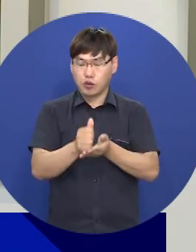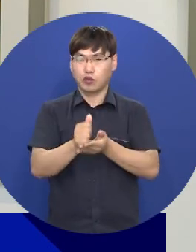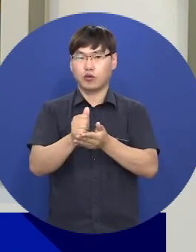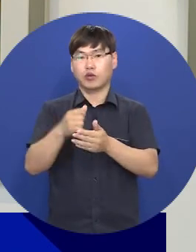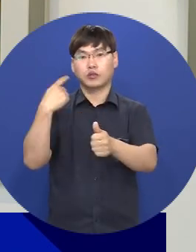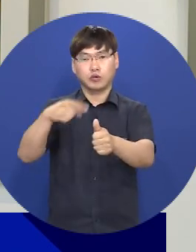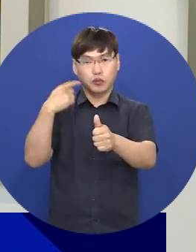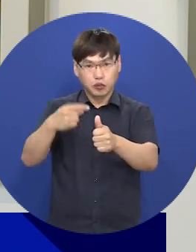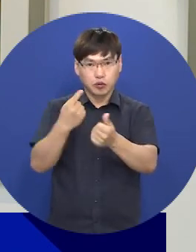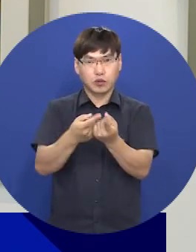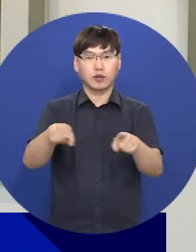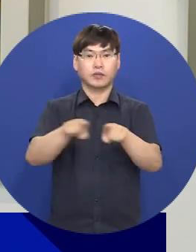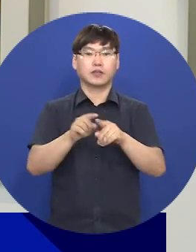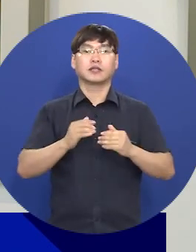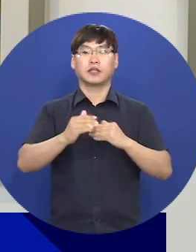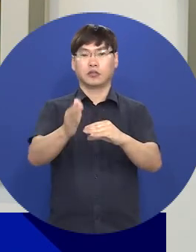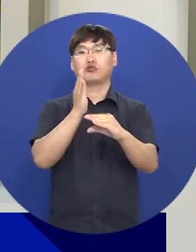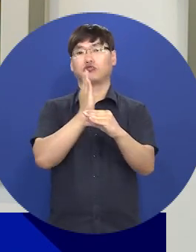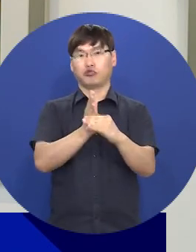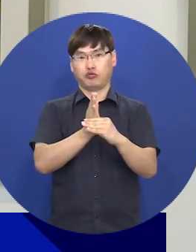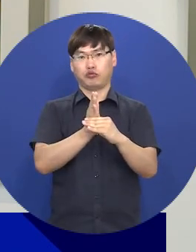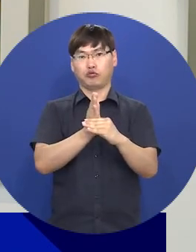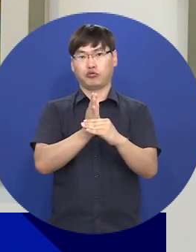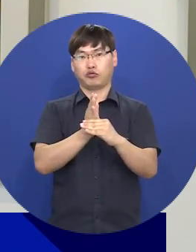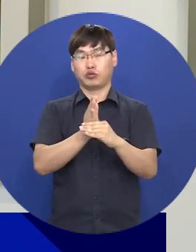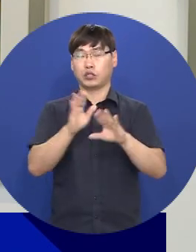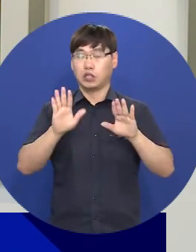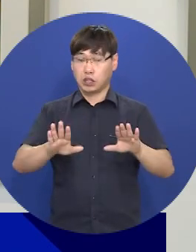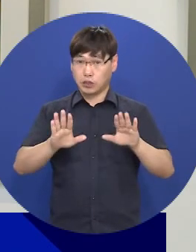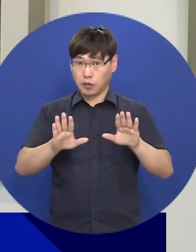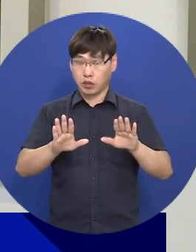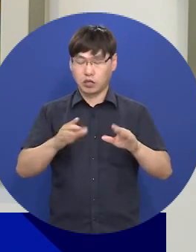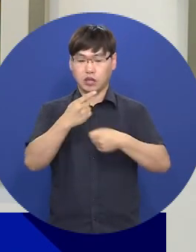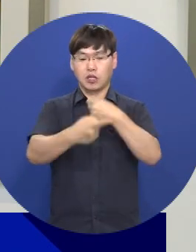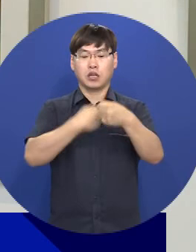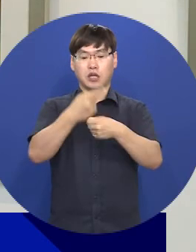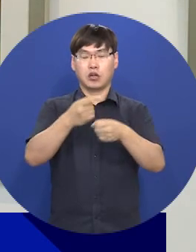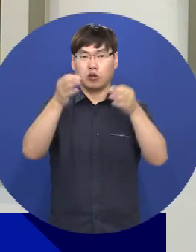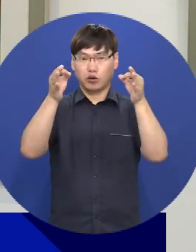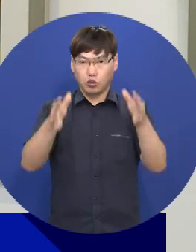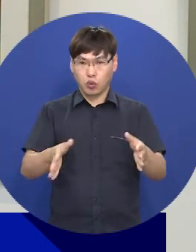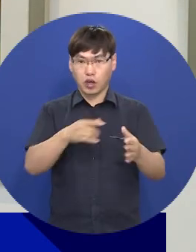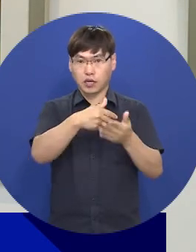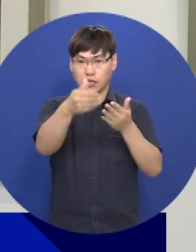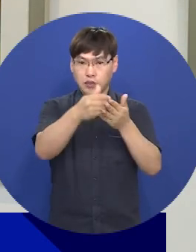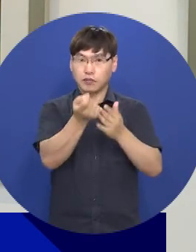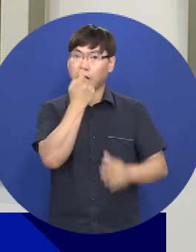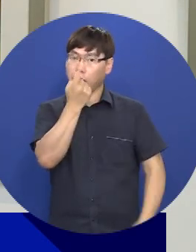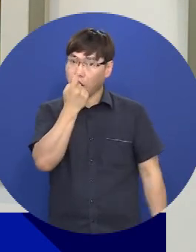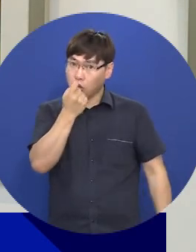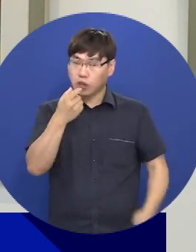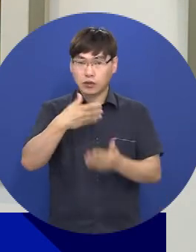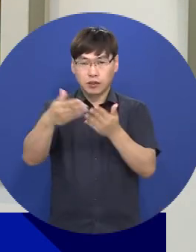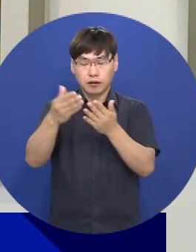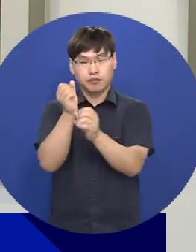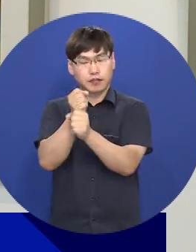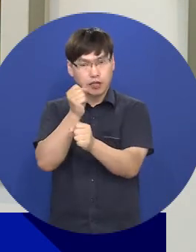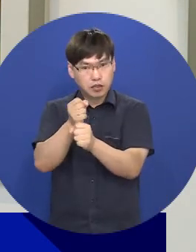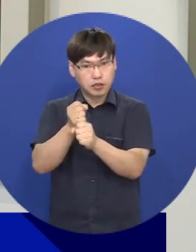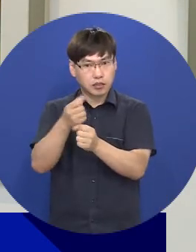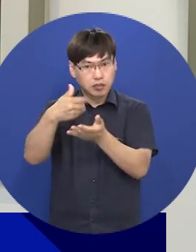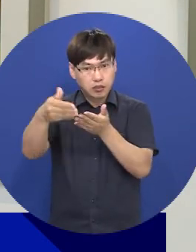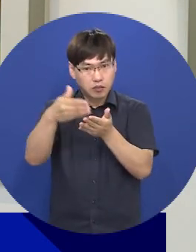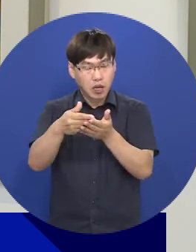진행하고 있고요. 이번 작품은 올 1년 동안 배운 그림을 혹은 자기가 그린 자습한